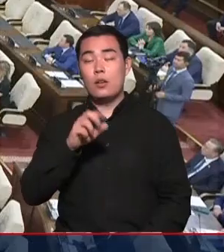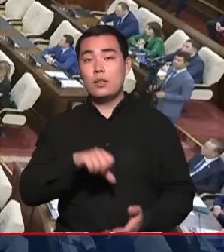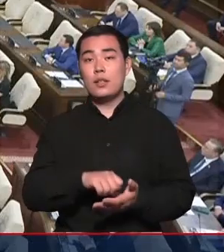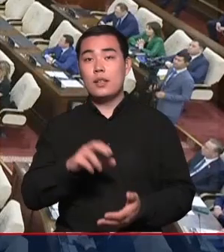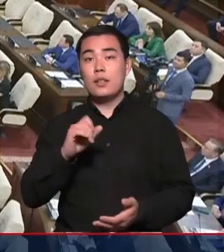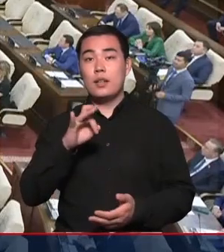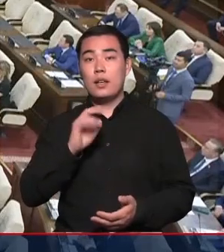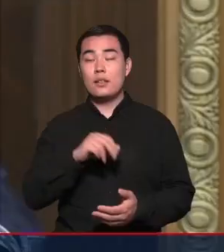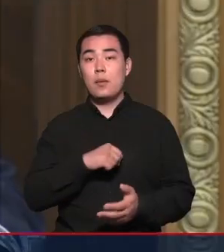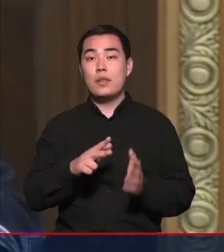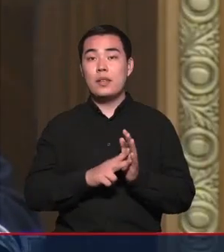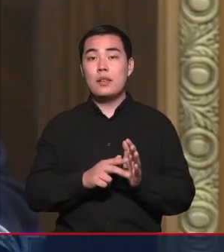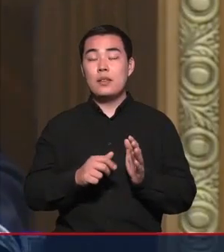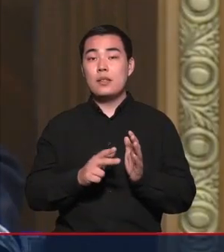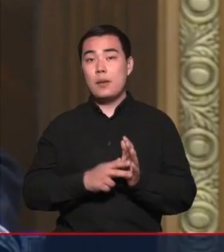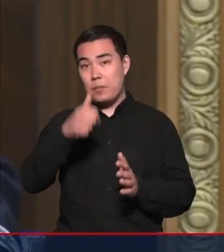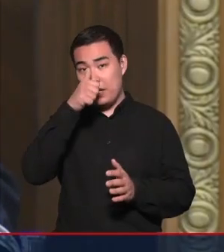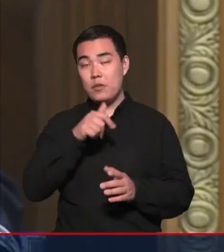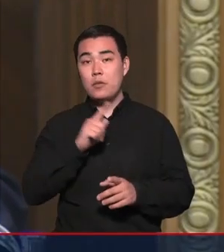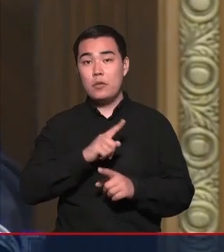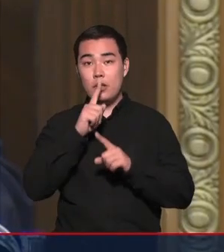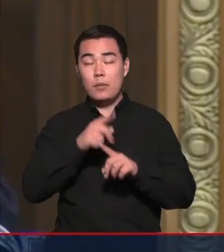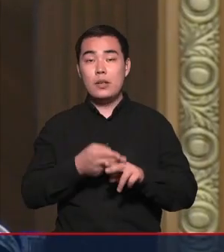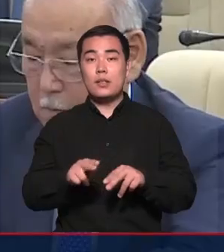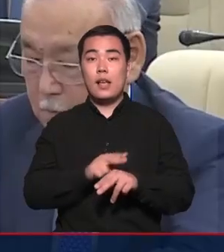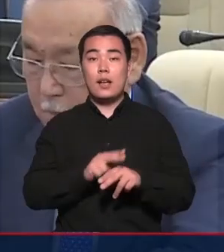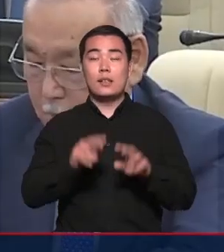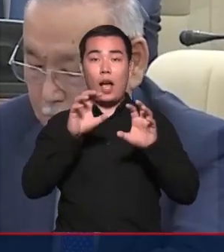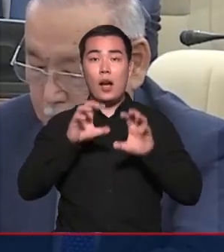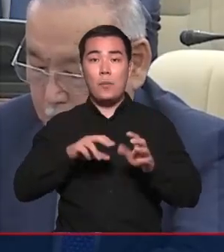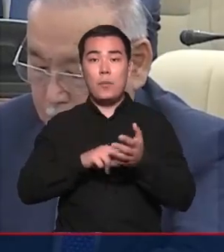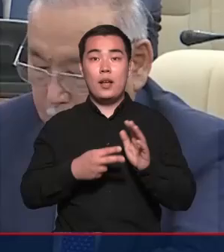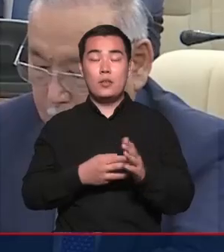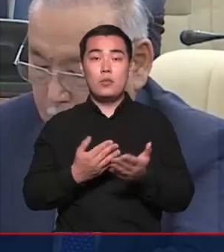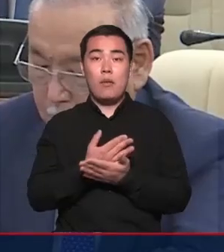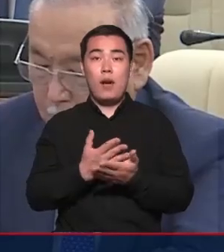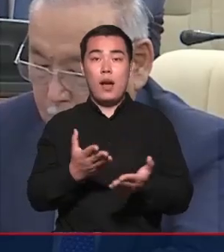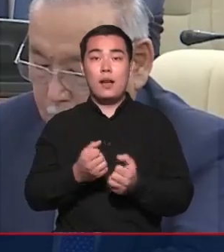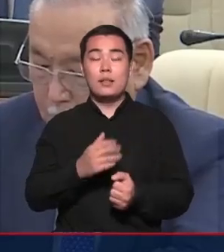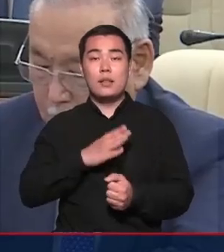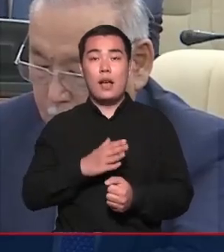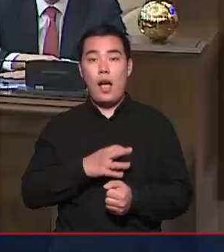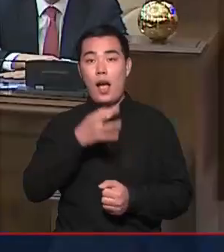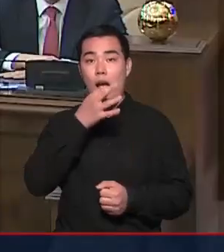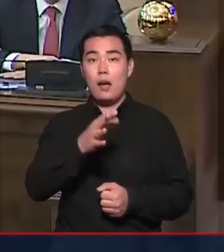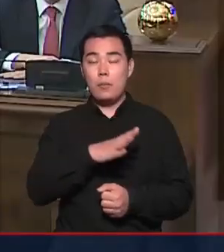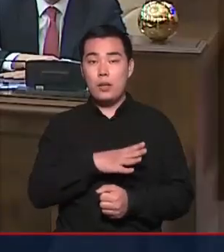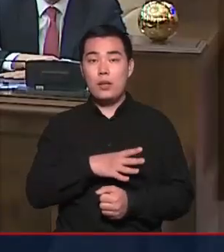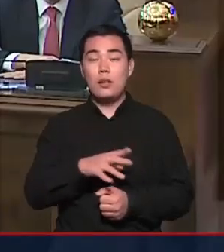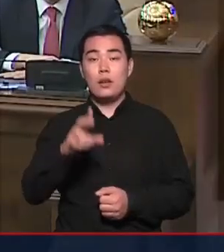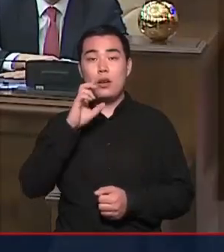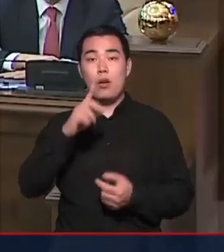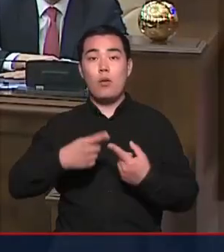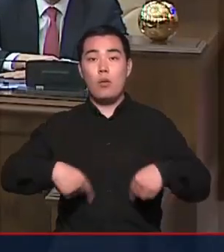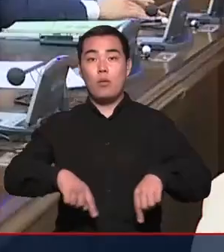болса 8 ай күтпес едік. Мәжіліс төрағасы депутаттардың түзеткен заң жобаларына қорытынды алу сабырыңды сынайды дейді. Мемлекеттік